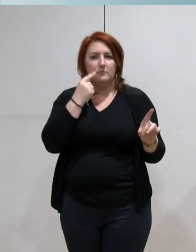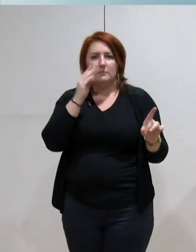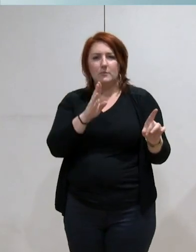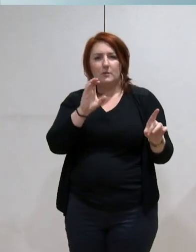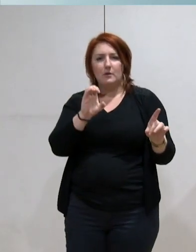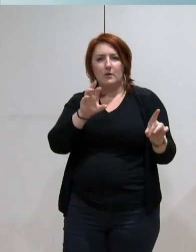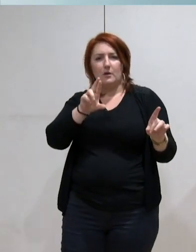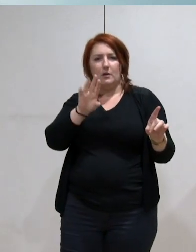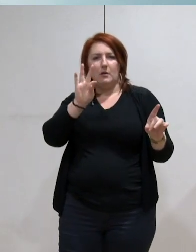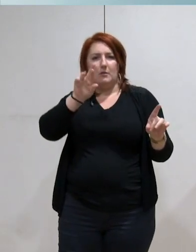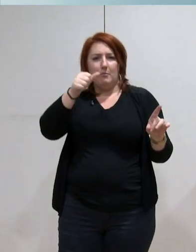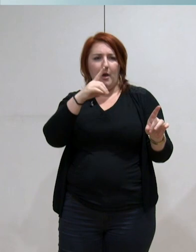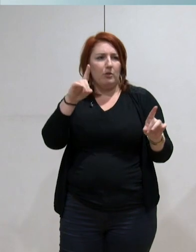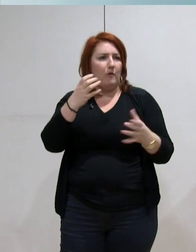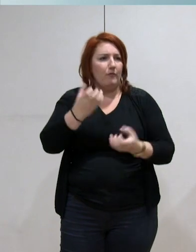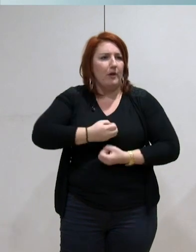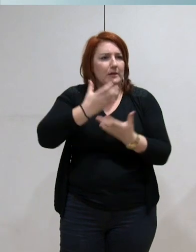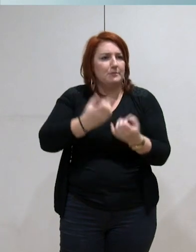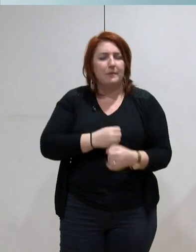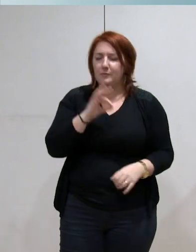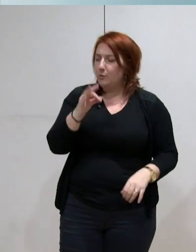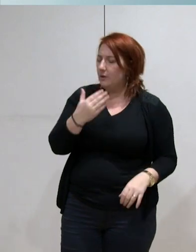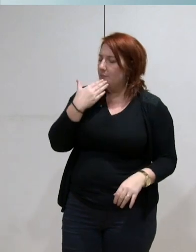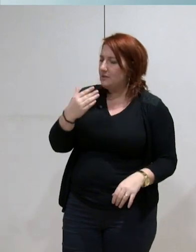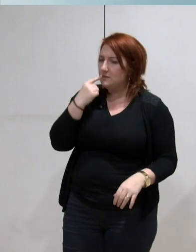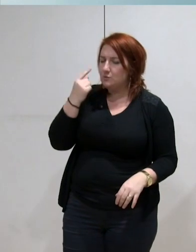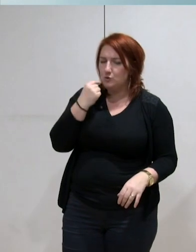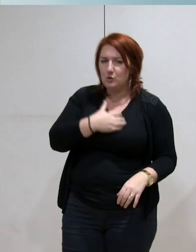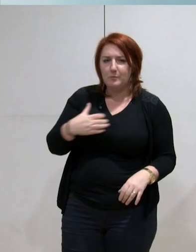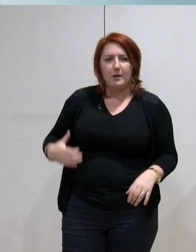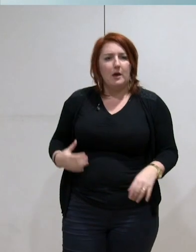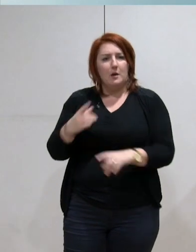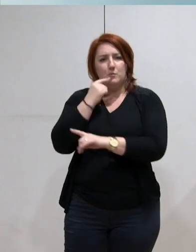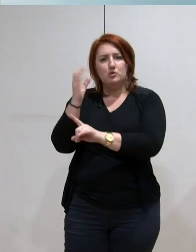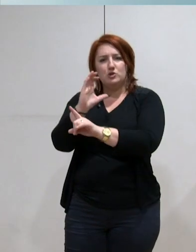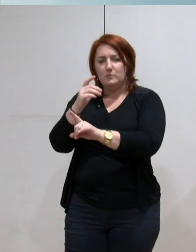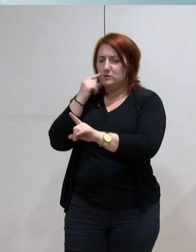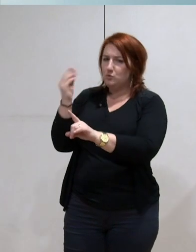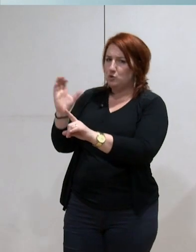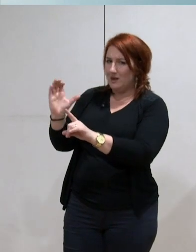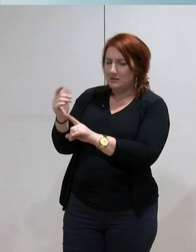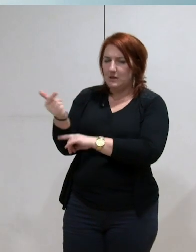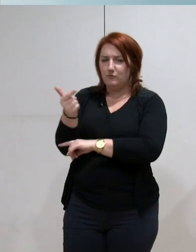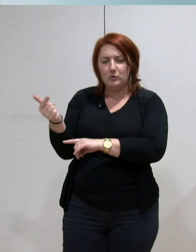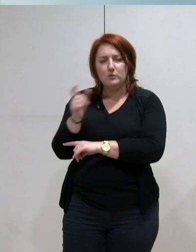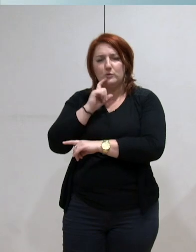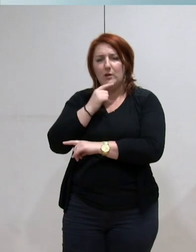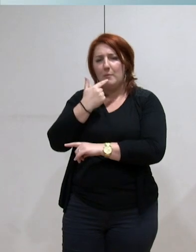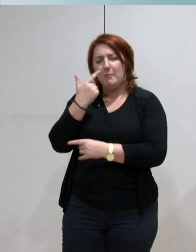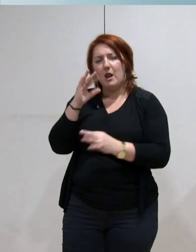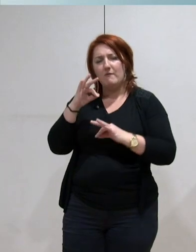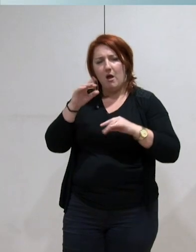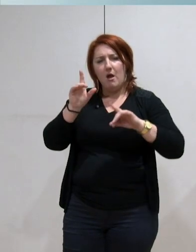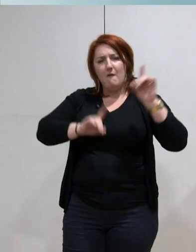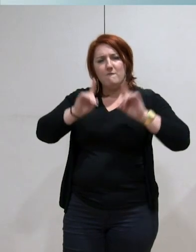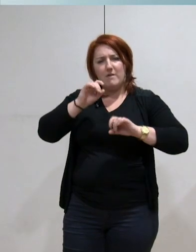oui merci Monsieur le Maire messieurs chamussi et casenav concernant la fête des tuiles que vous avez évoqué j'aurais pu vous demander pourquoi